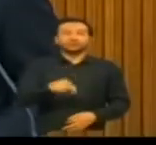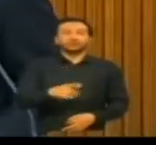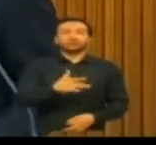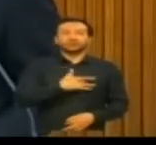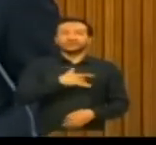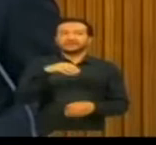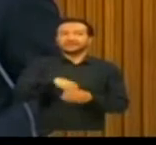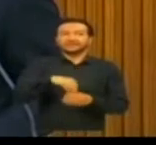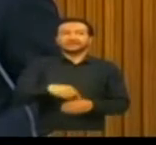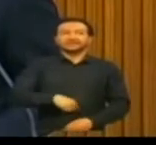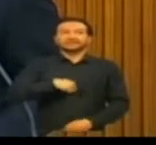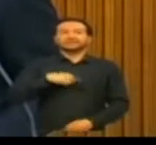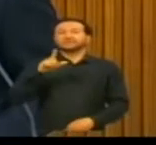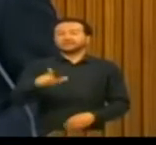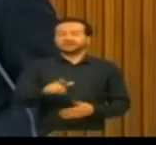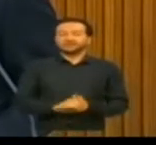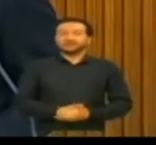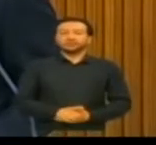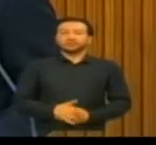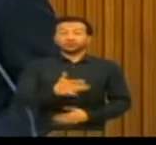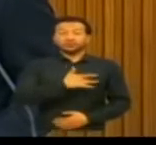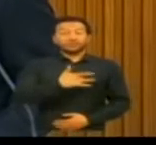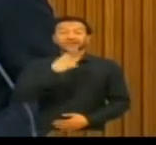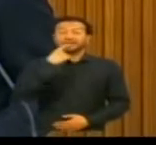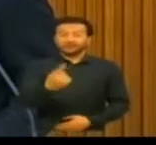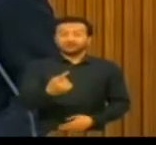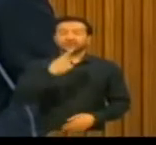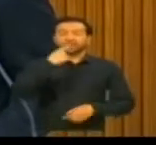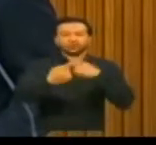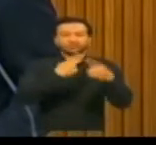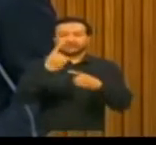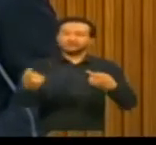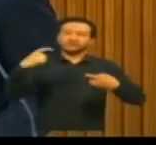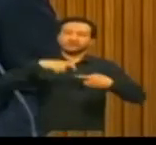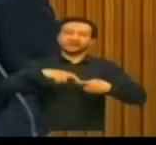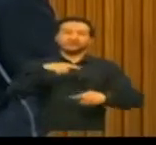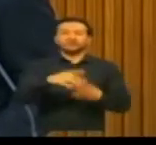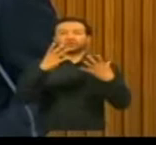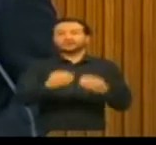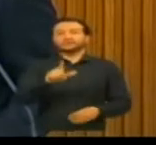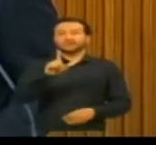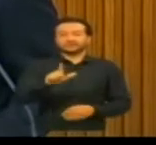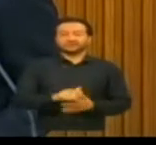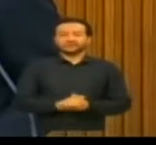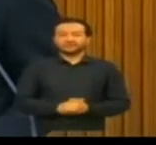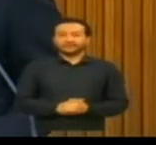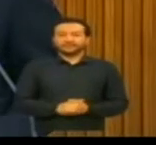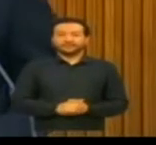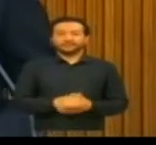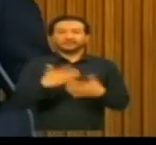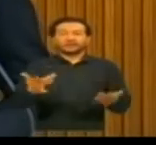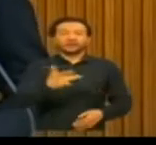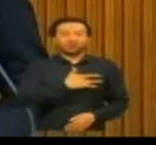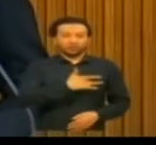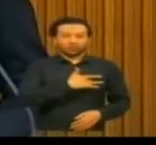yüreğimizde hissetmek zorundayız. Yüreğimiz ne diyorsa dilimizden de dudaklarımızdan da aynı şeyler çıkmalı. Yani